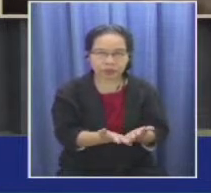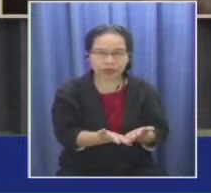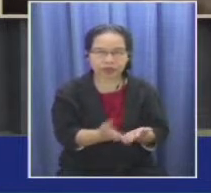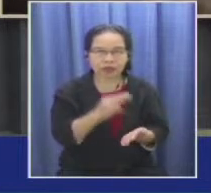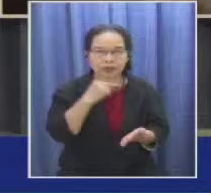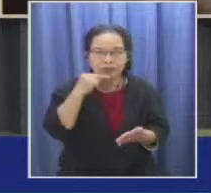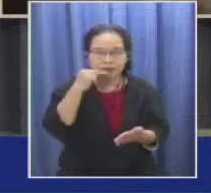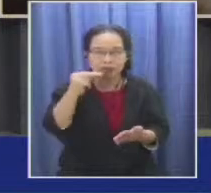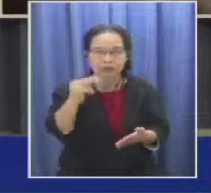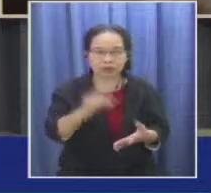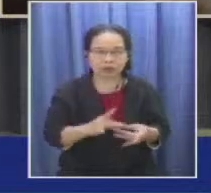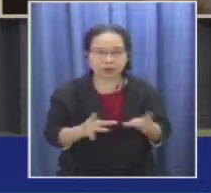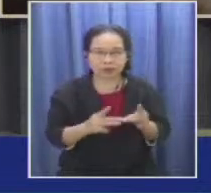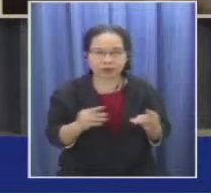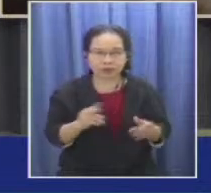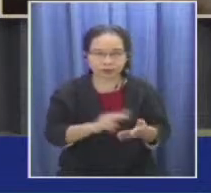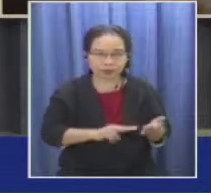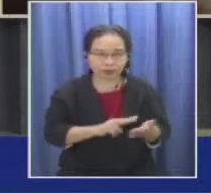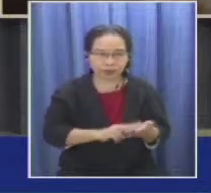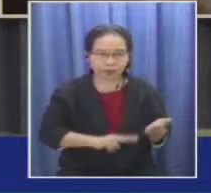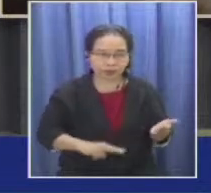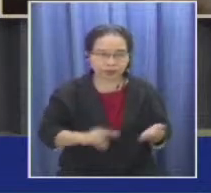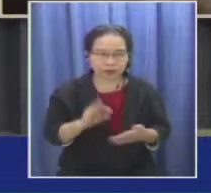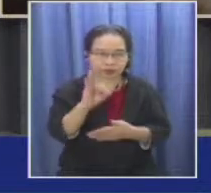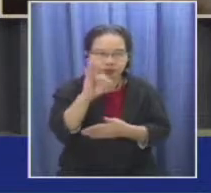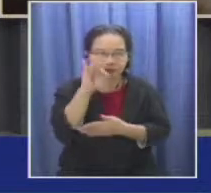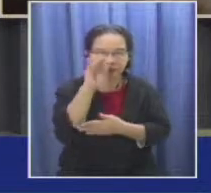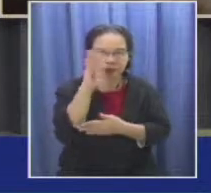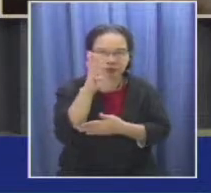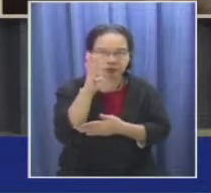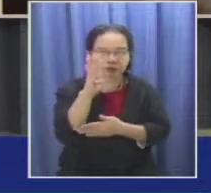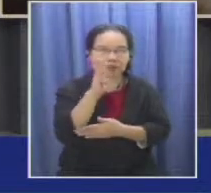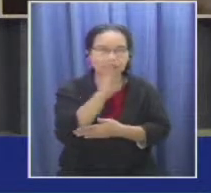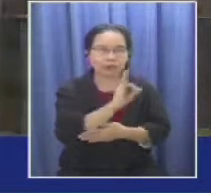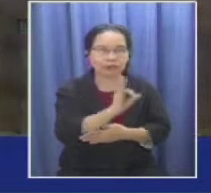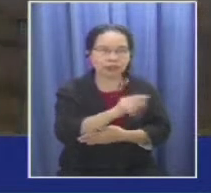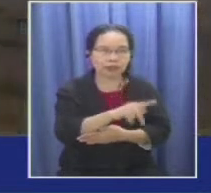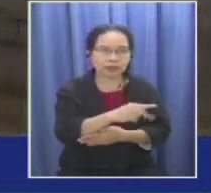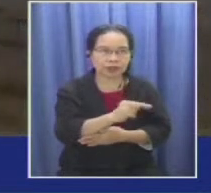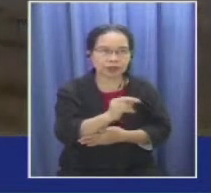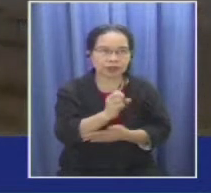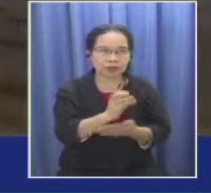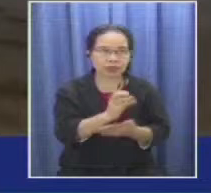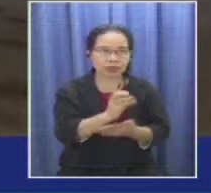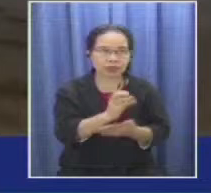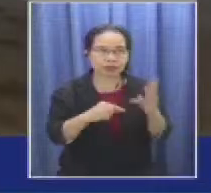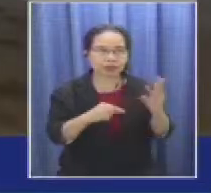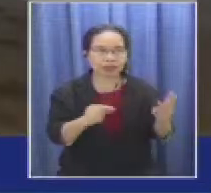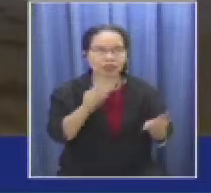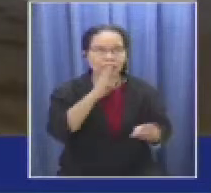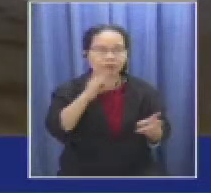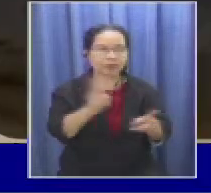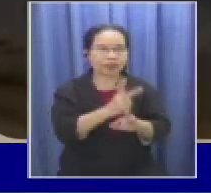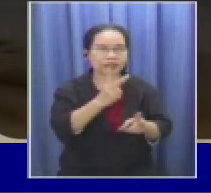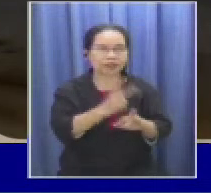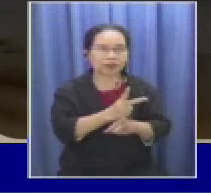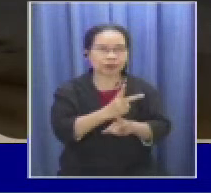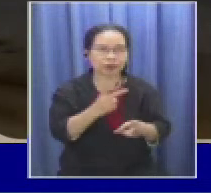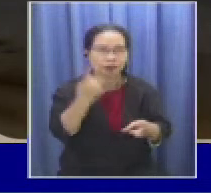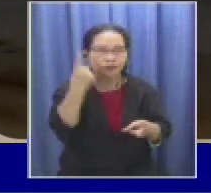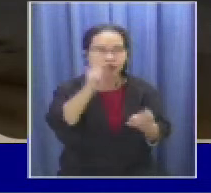mama yenka ise mpaebɔ hoi ewo mu nneoma mpaebɔ